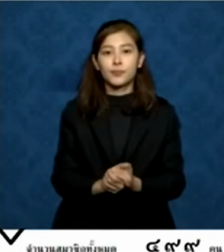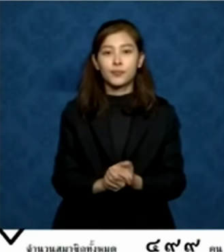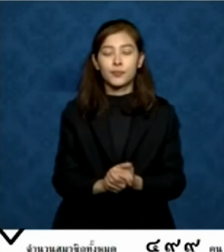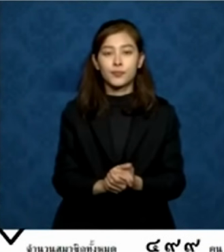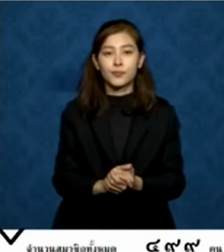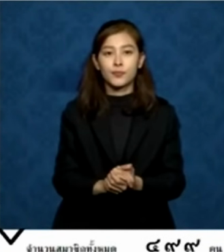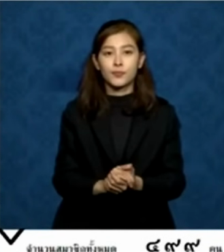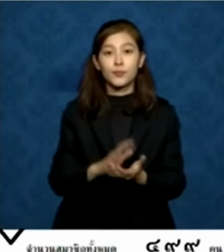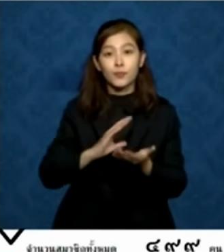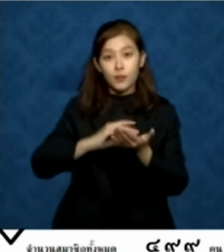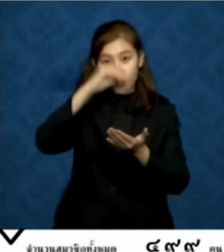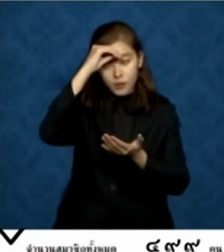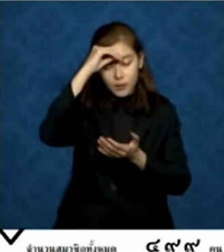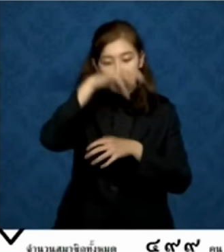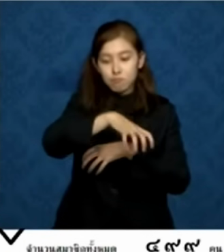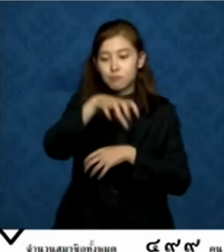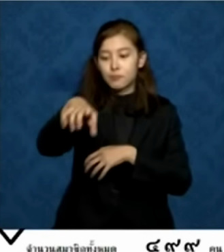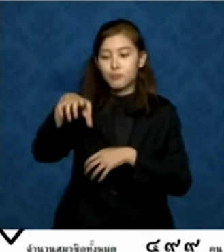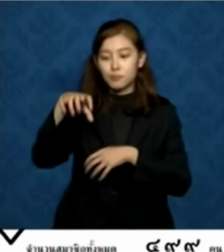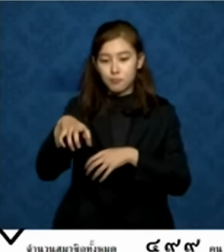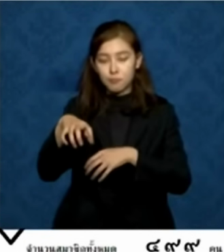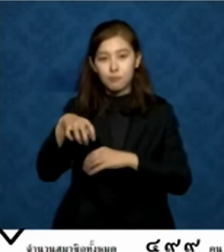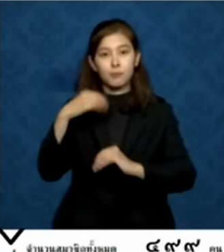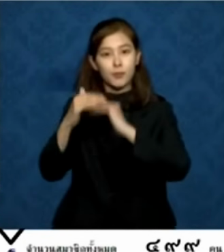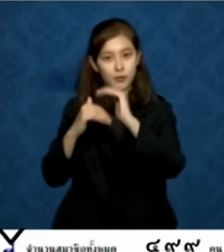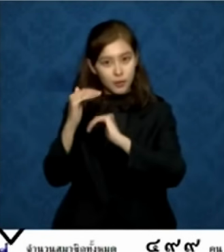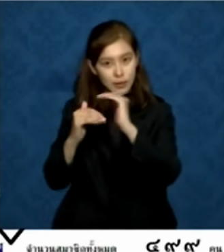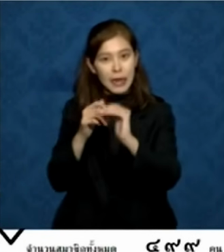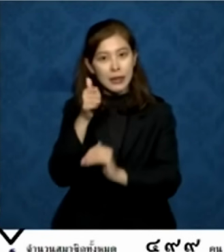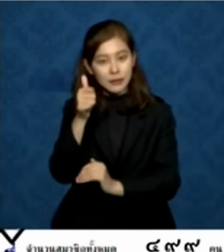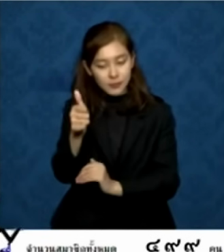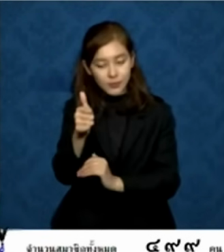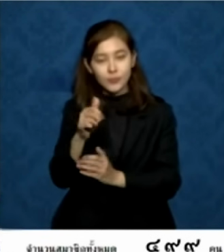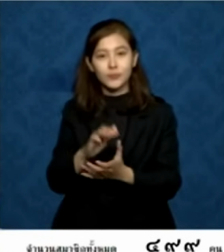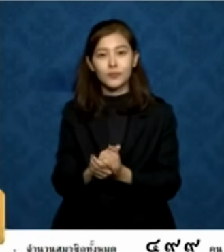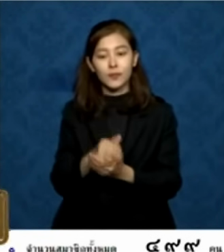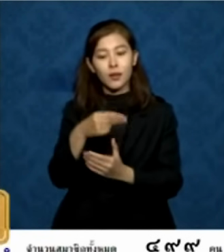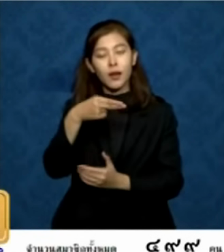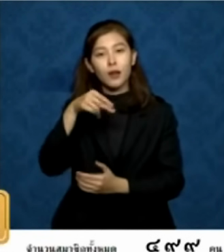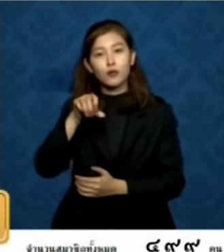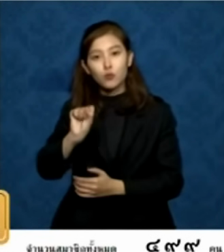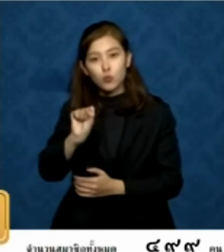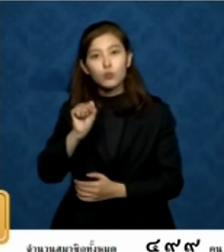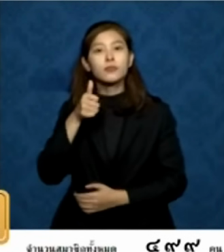การศึกษาให้มีคุณภาพและพัฒนาหลักสูตรให้มีมาตรฐานและทันต่อยุ